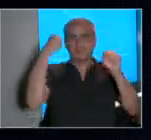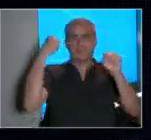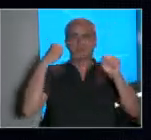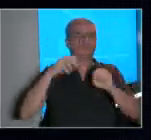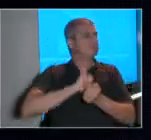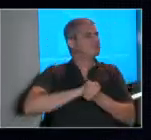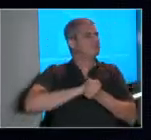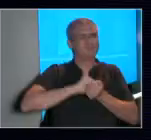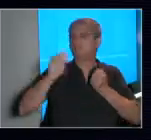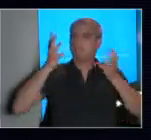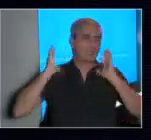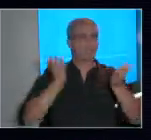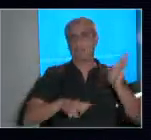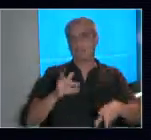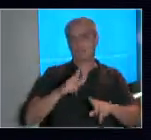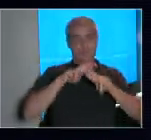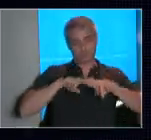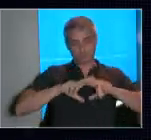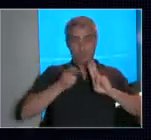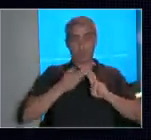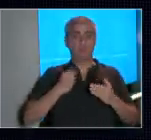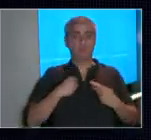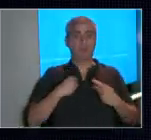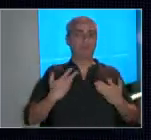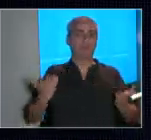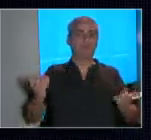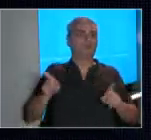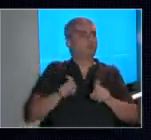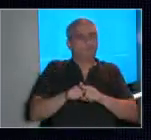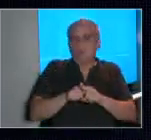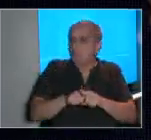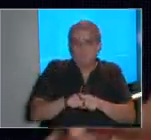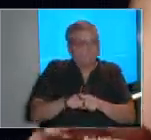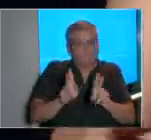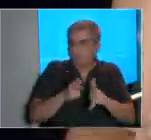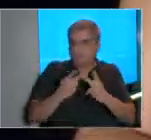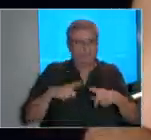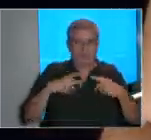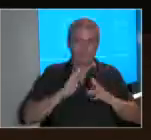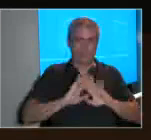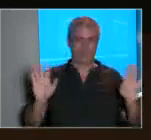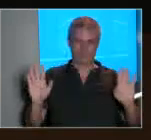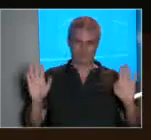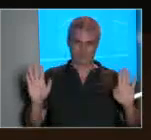בנו וההתנגשות תהיה קטלנית והיא תשאיר את העולם שלנו כמשהו שאי אפשר לחיות בו יותר.